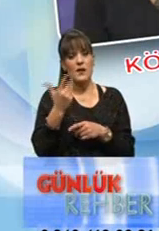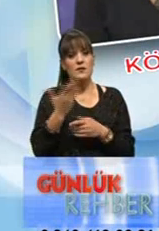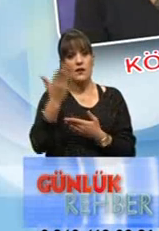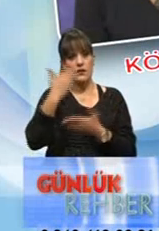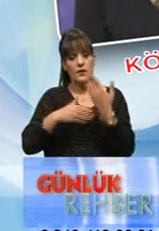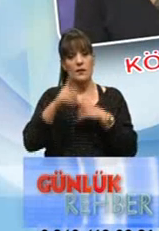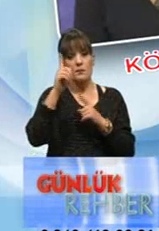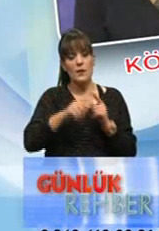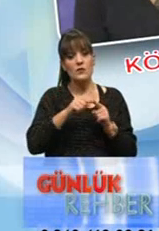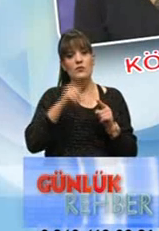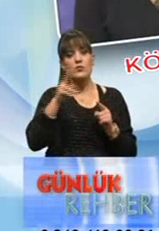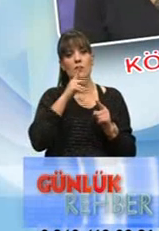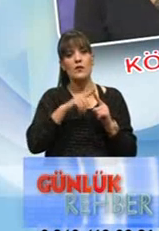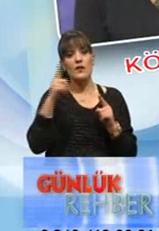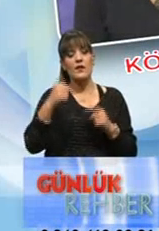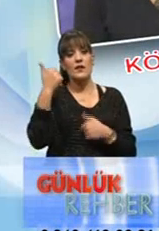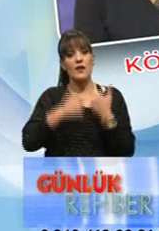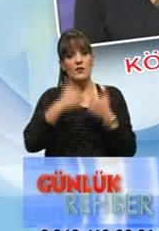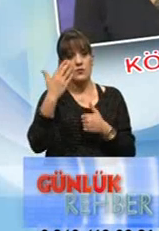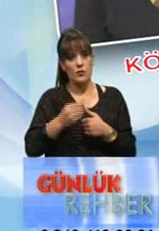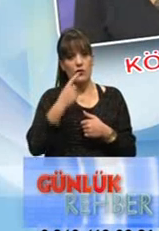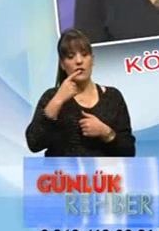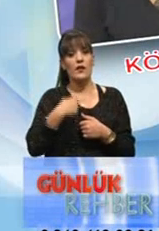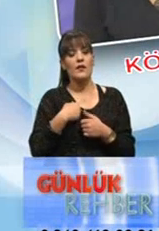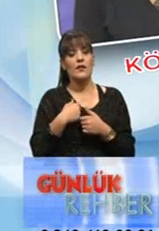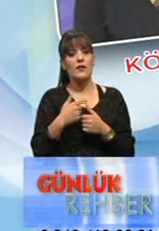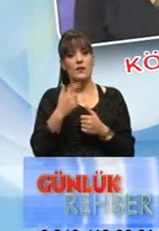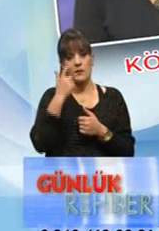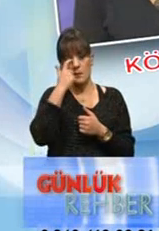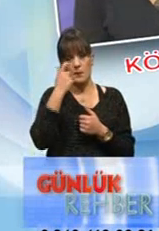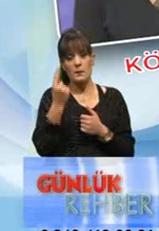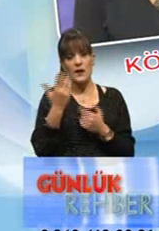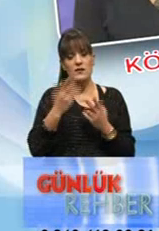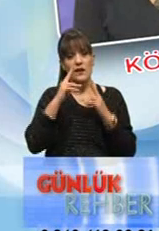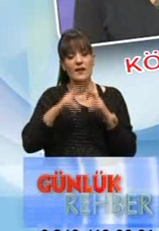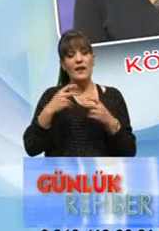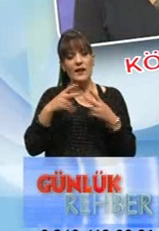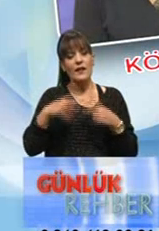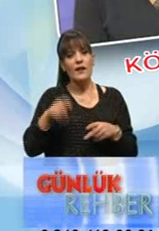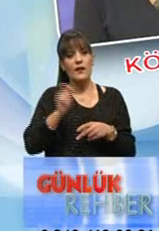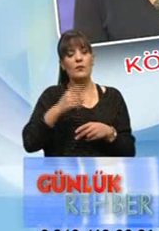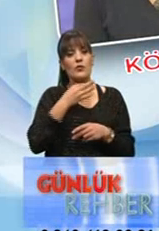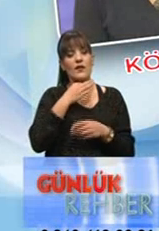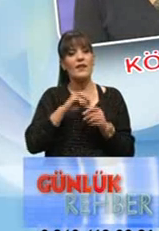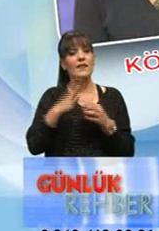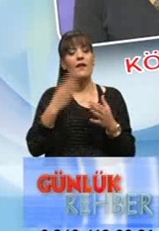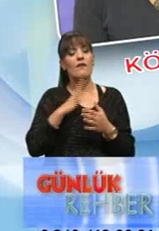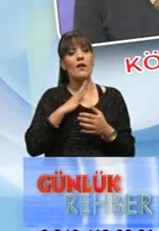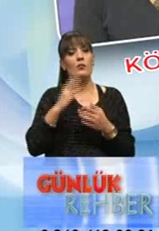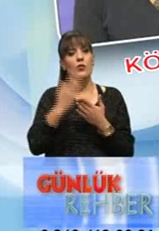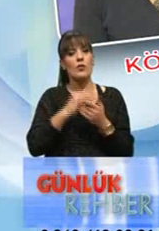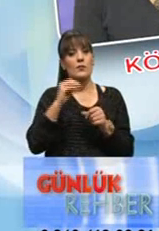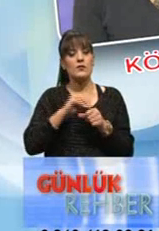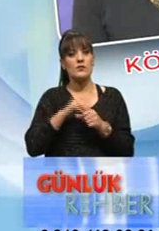Yani başından sonuna kadar işte yarışmalar oluyor dediniz. Biraz daha detaylandırın lütfen. Neler var programınızda?